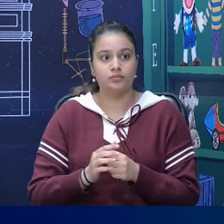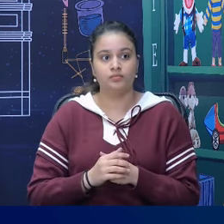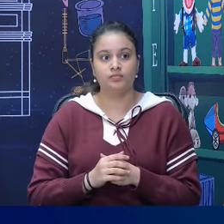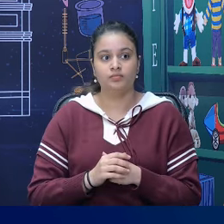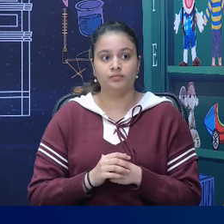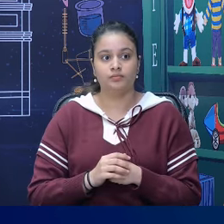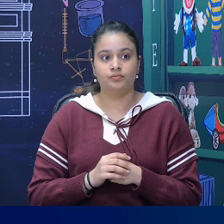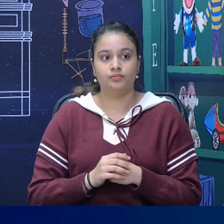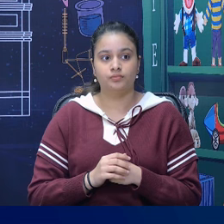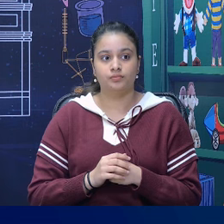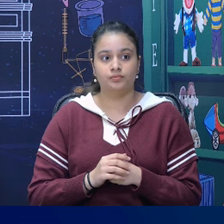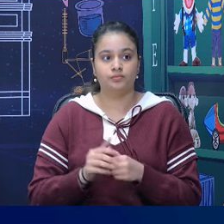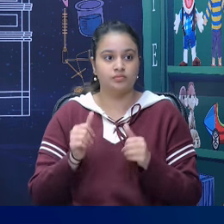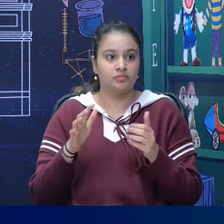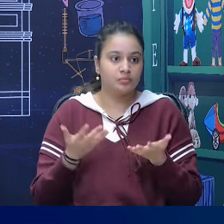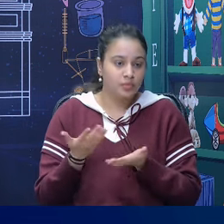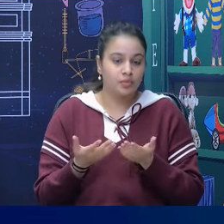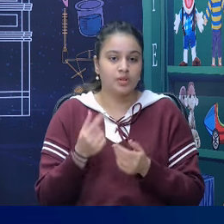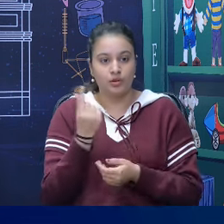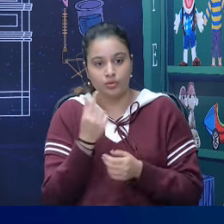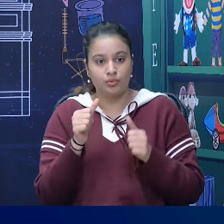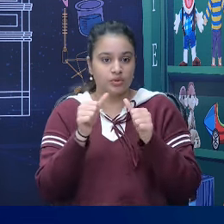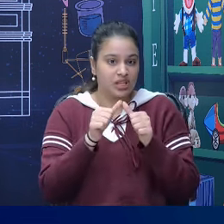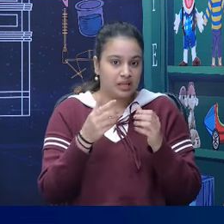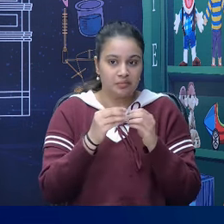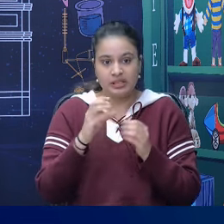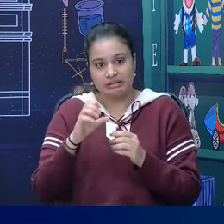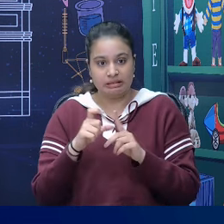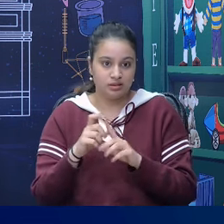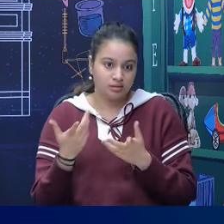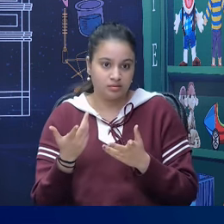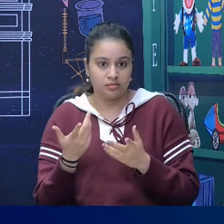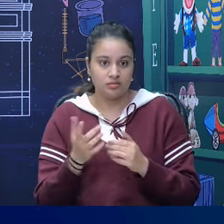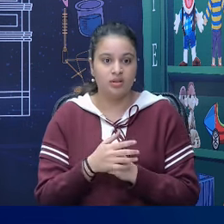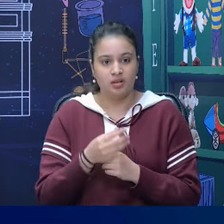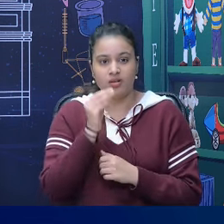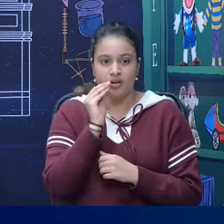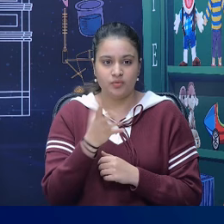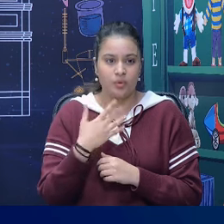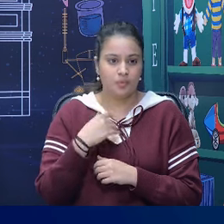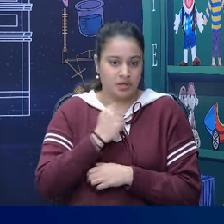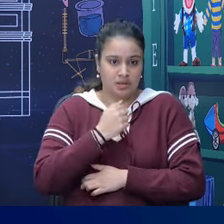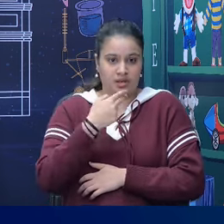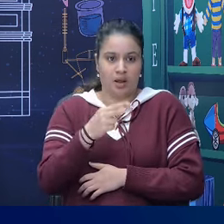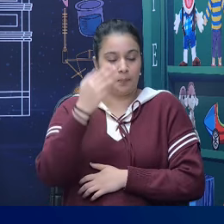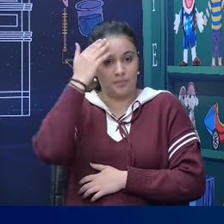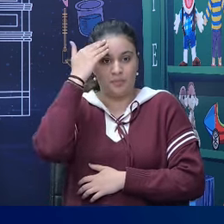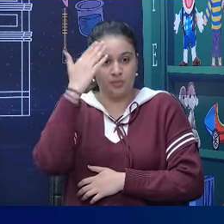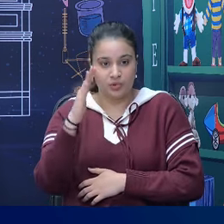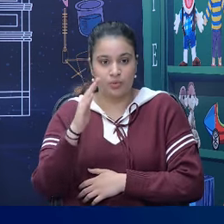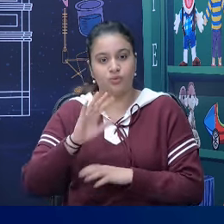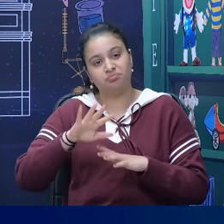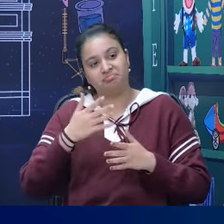हम ए बी सीडी का इस्तेमाल कर सकते हैं हां जैसे हम कहते हैं कि मिस्टर एक्स कई बार हम कहते हैं आपका नाम नहीं पता तो हम कुछ और